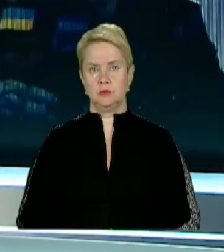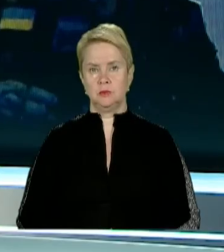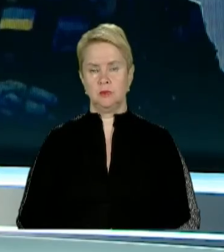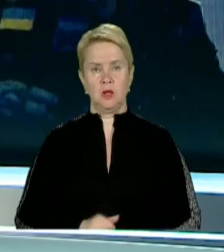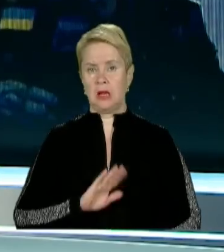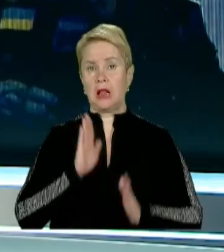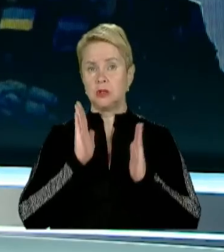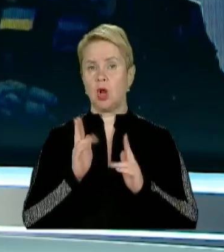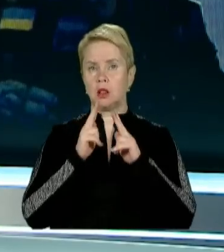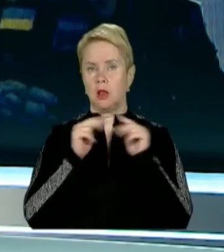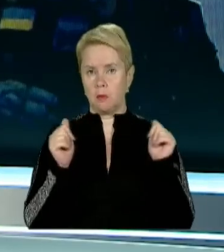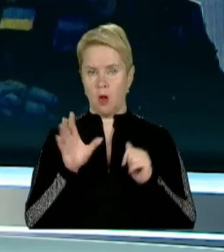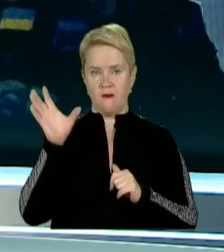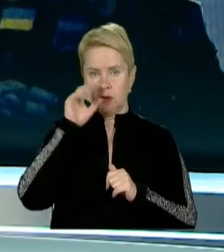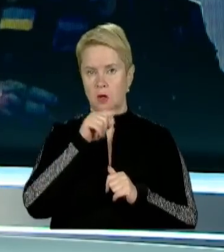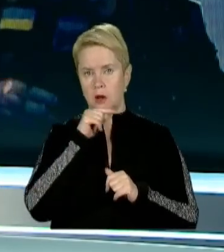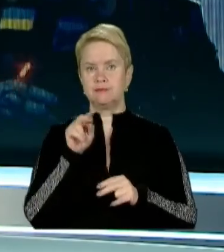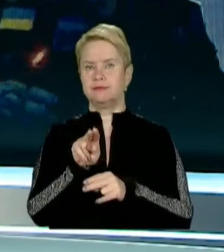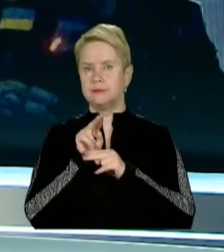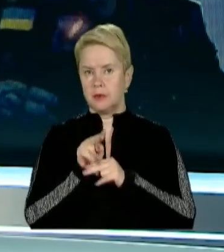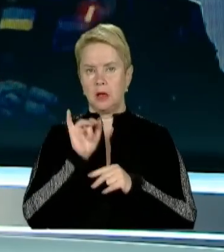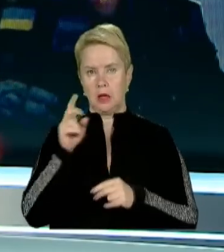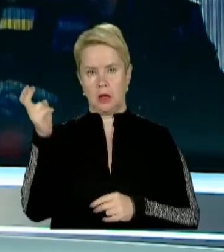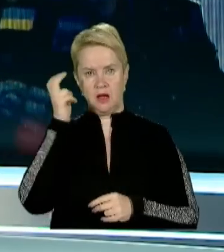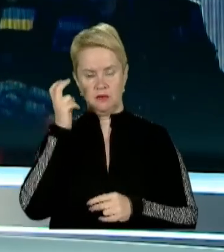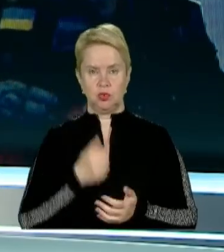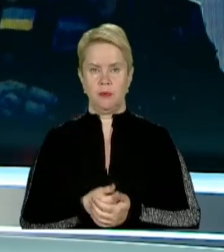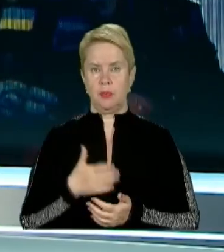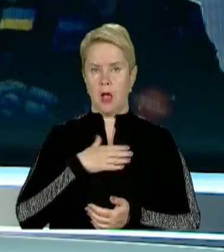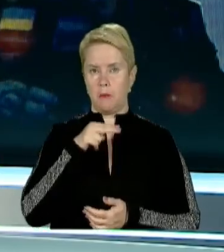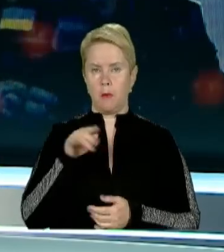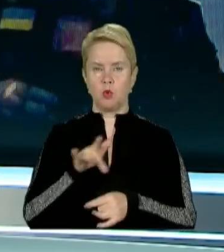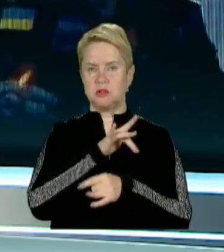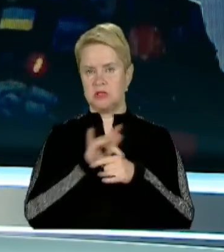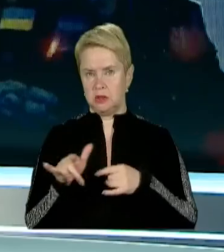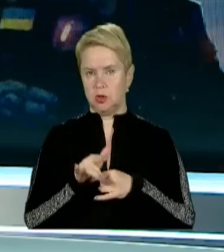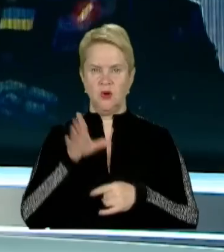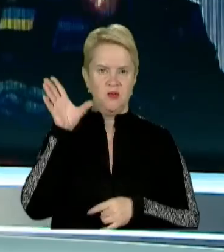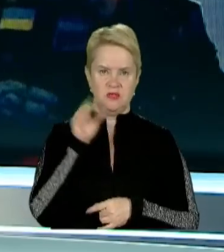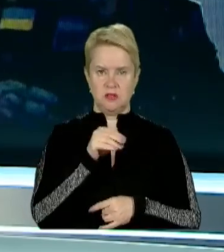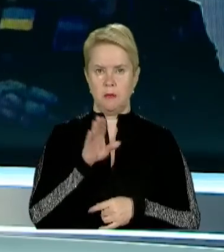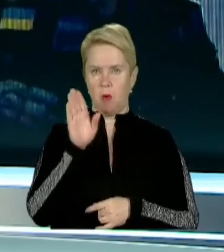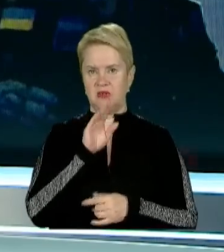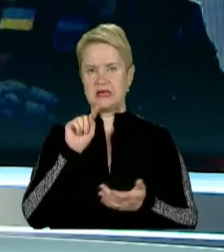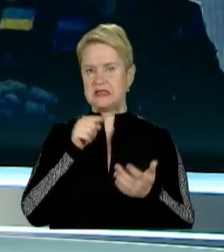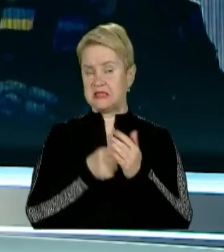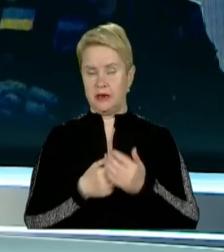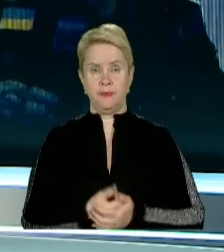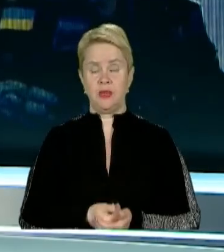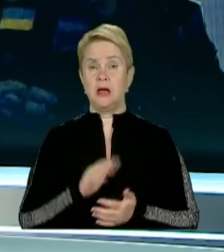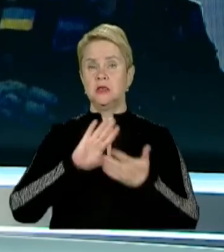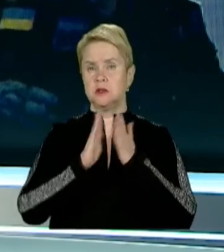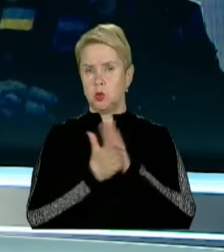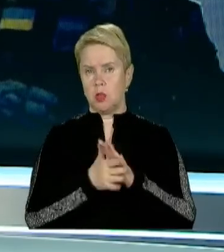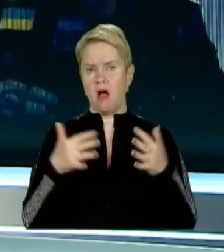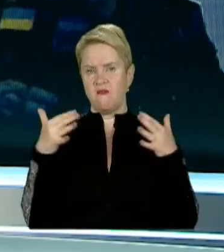Не лише Дніпропетровщину. Вночі окупанти атакували і Київщину. Наша ППО знищила майже усі повітряні цілі. Ситуація